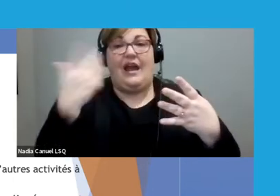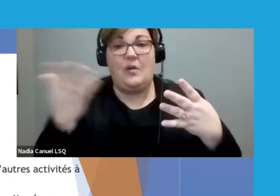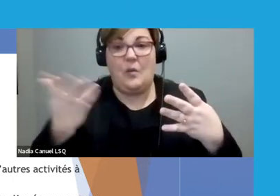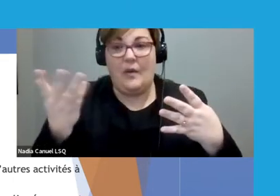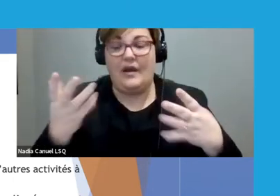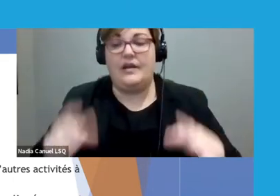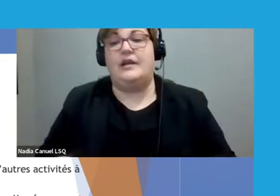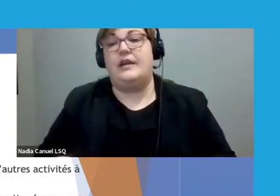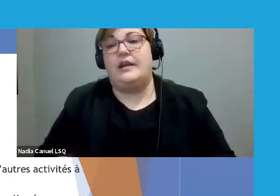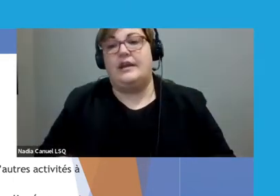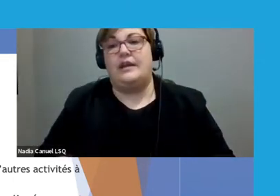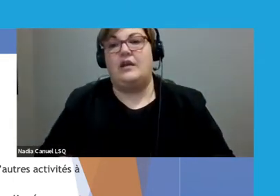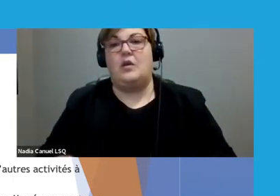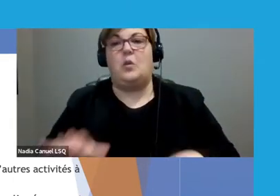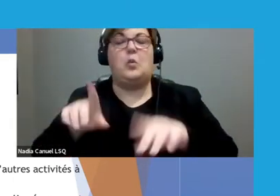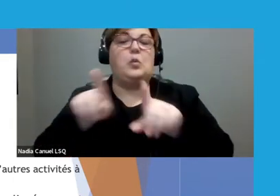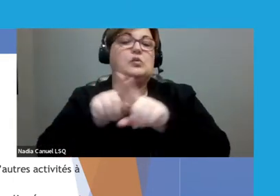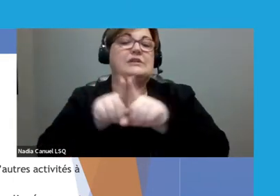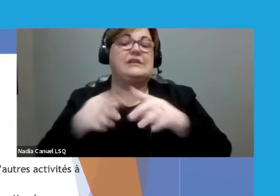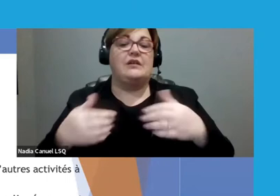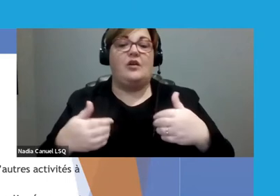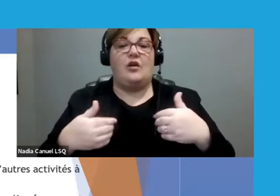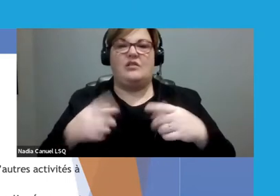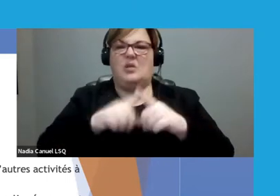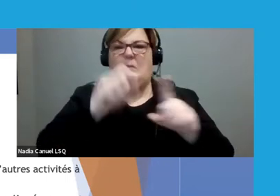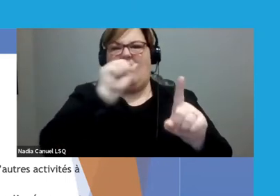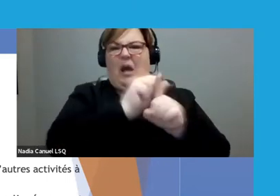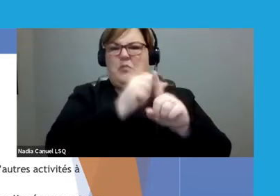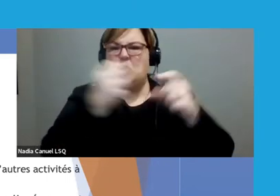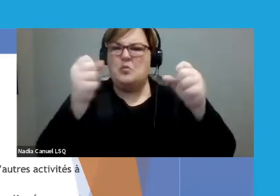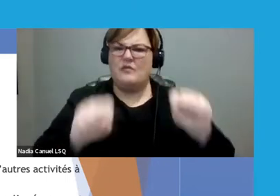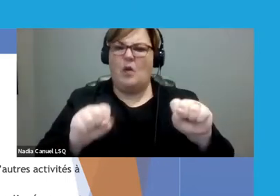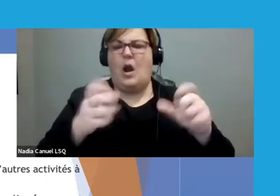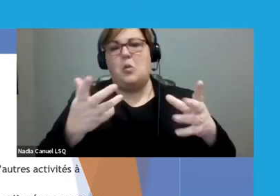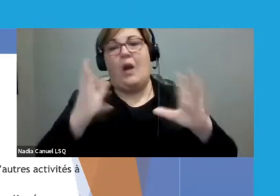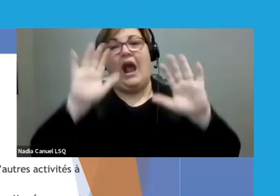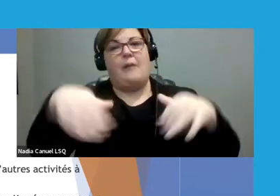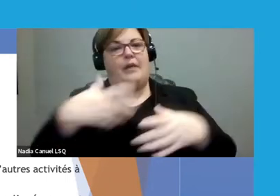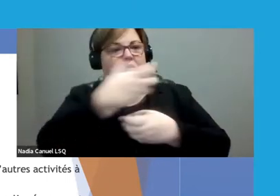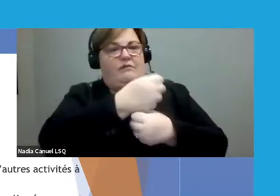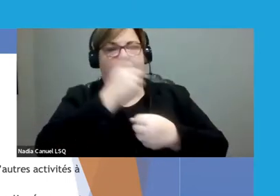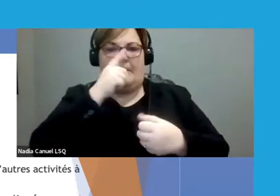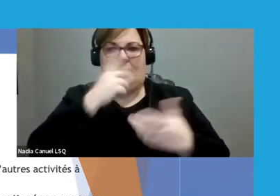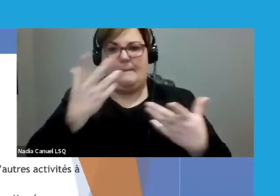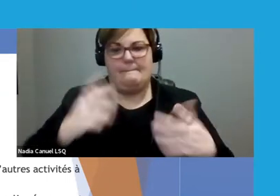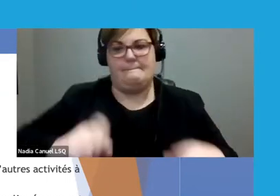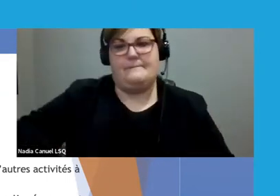qui l'a aussi induit un abus de pouvoir ou de confiance.